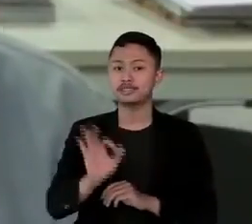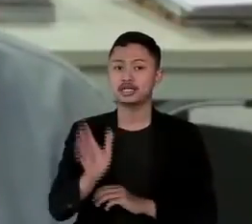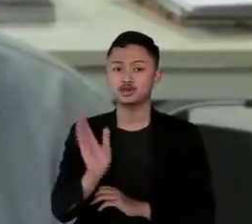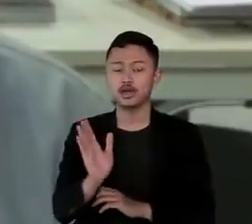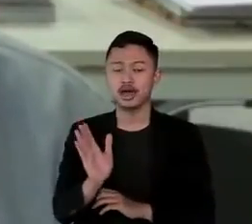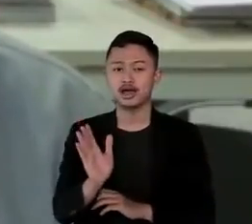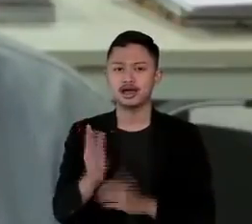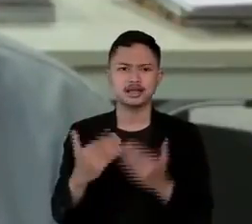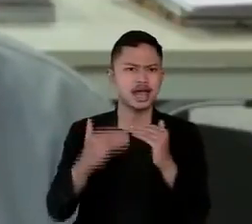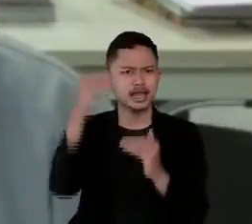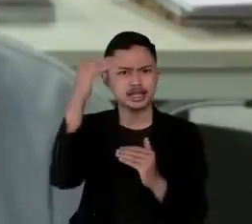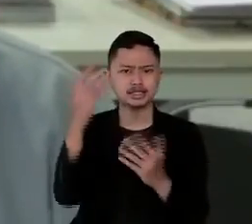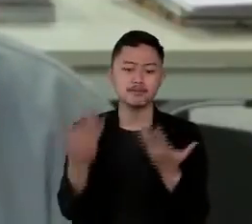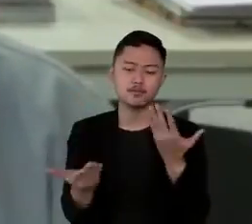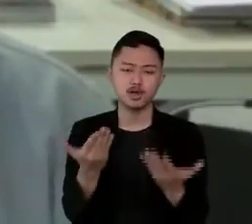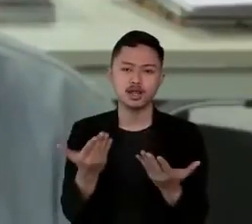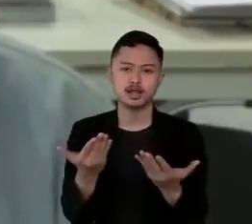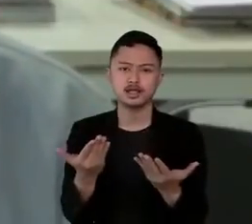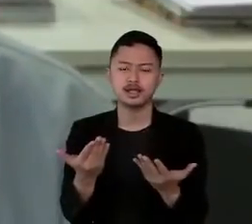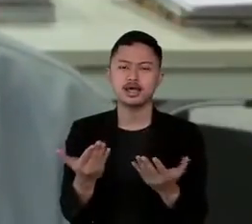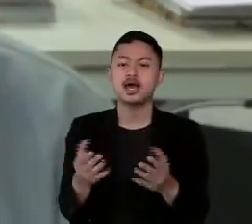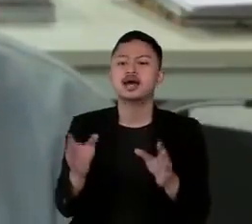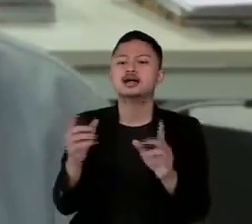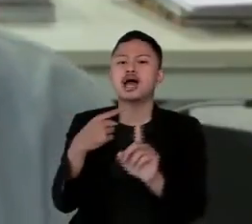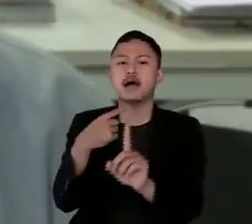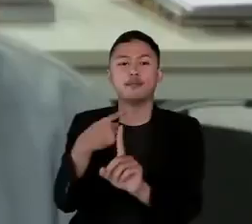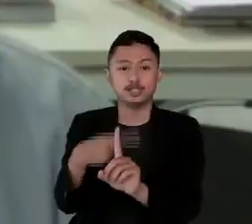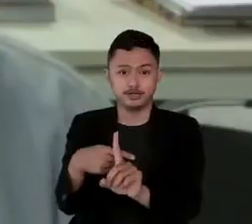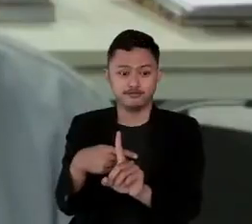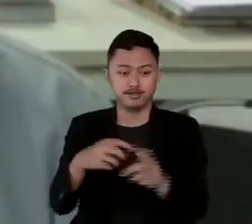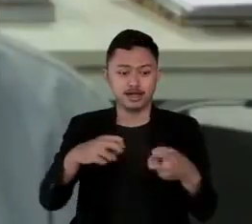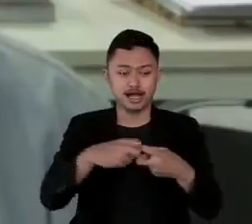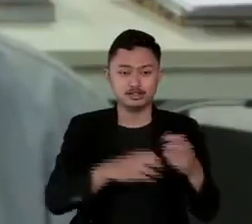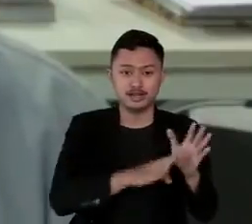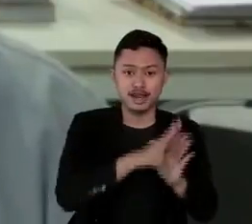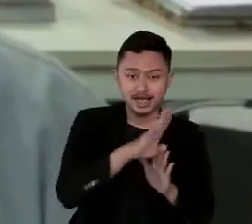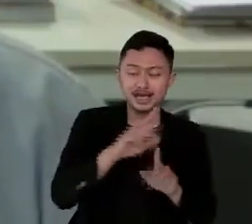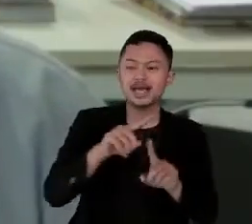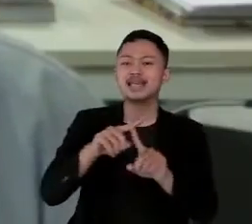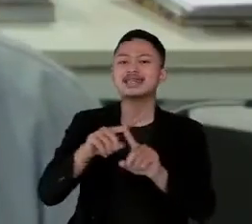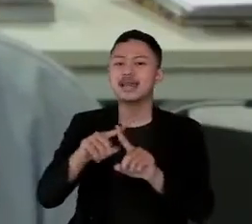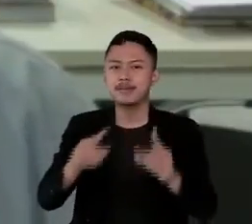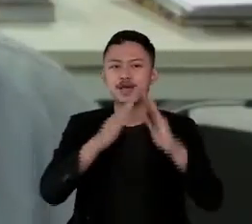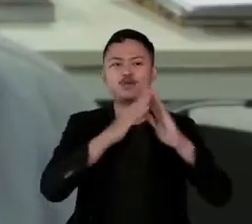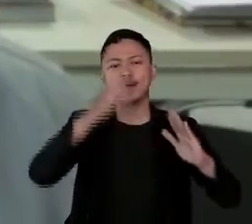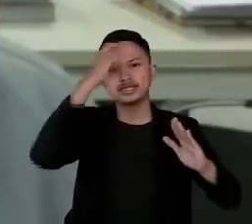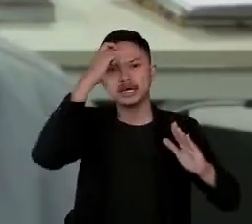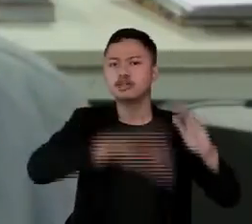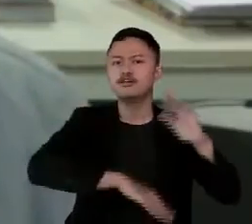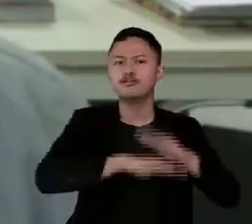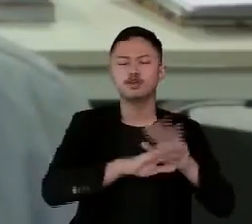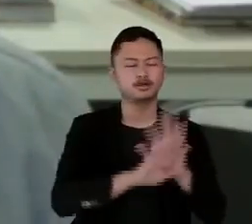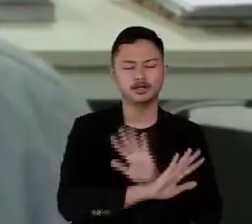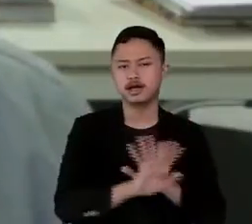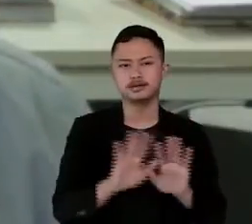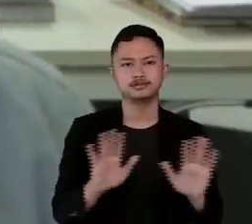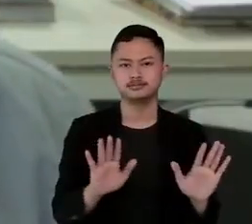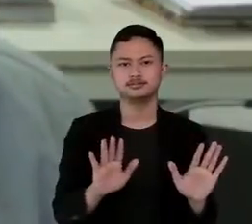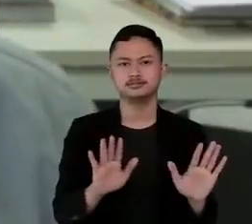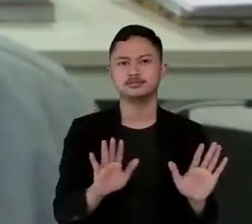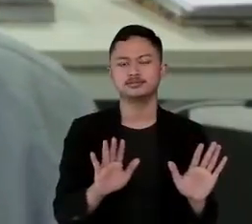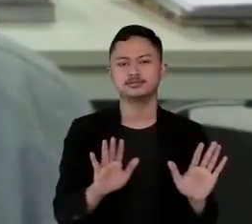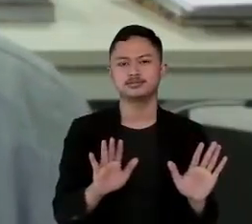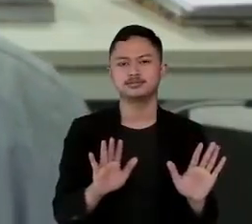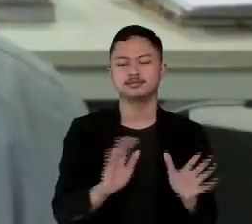diatas 70% mesinnya jumlah tekanan pada tahun yang ini baru